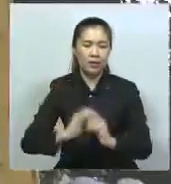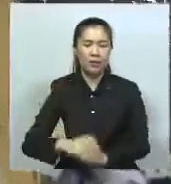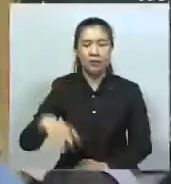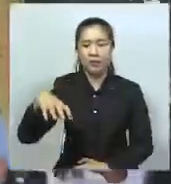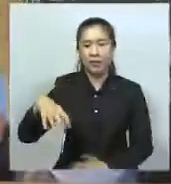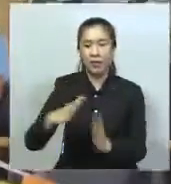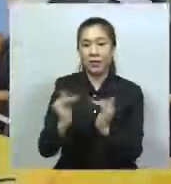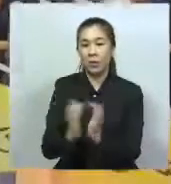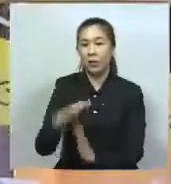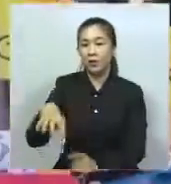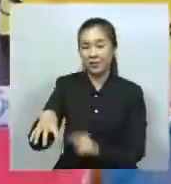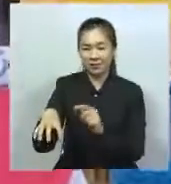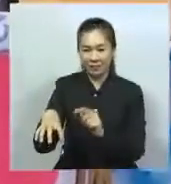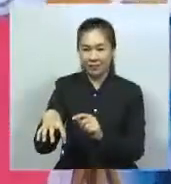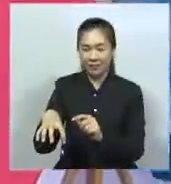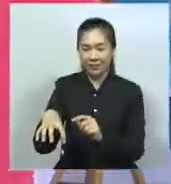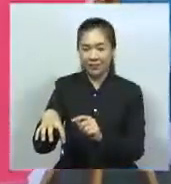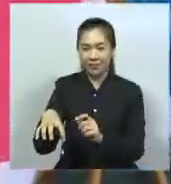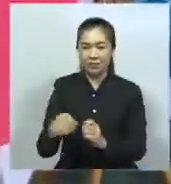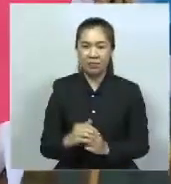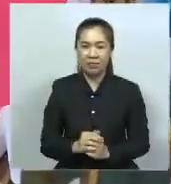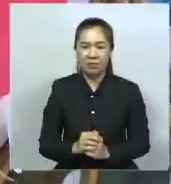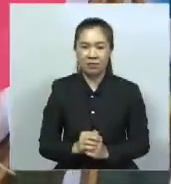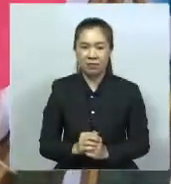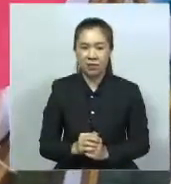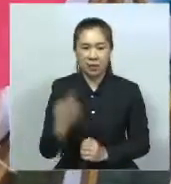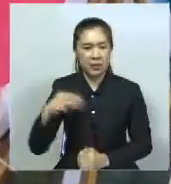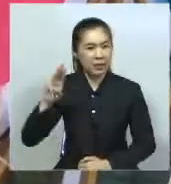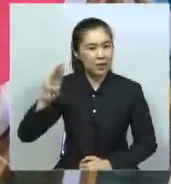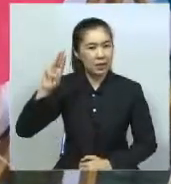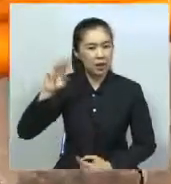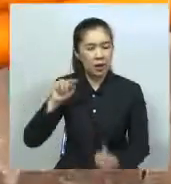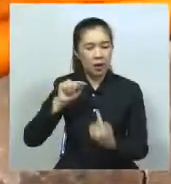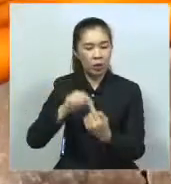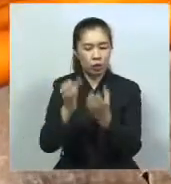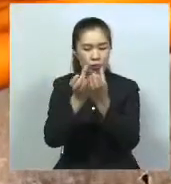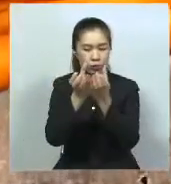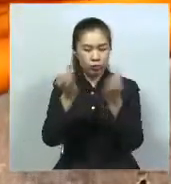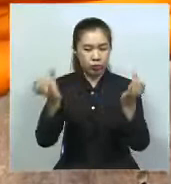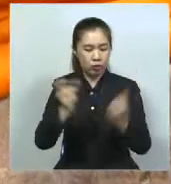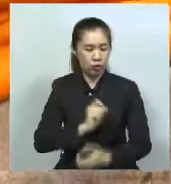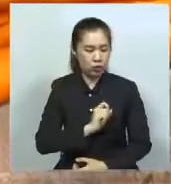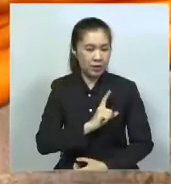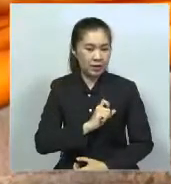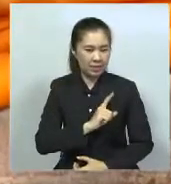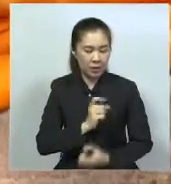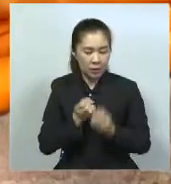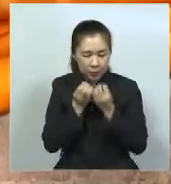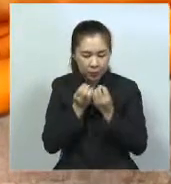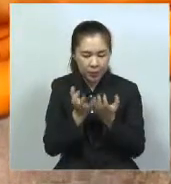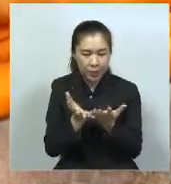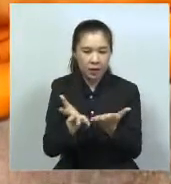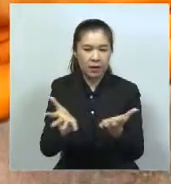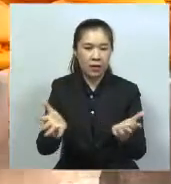ากวัดนี้นะคะถือว่าเป็นวัดที่มีคำมั่นสัญญาในการเผยแพร่พระพุทธศาสนาในสมัยพุทธก